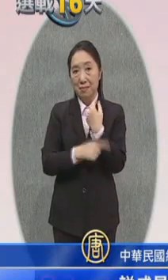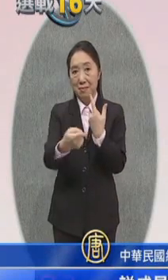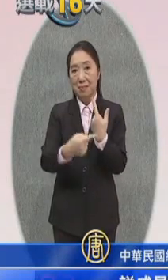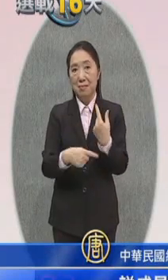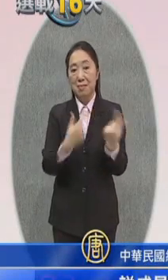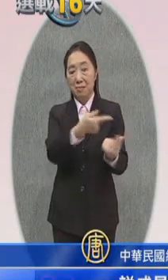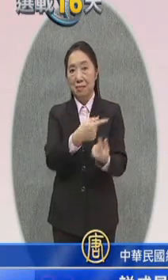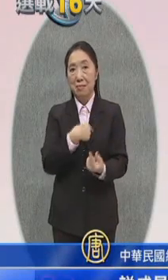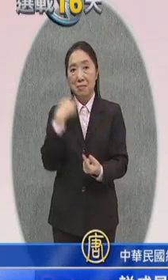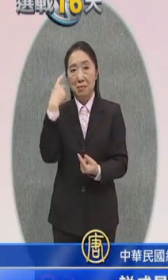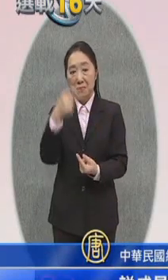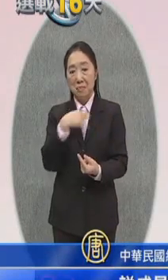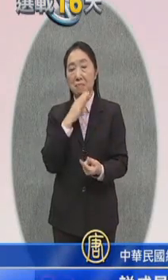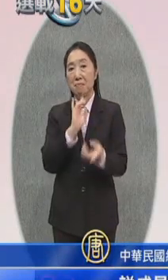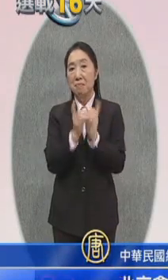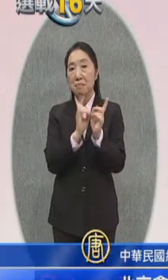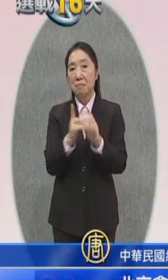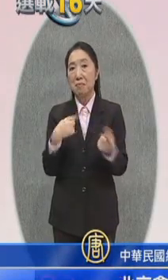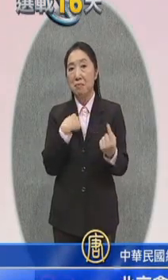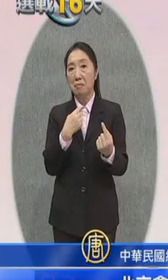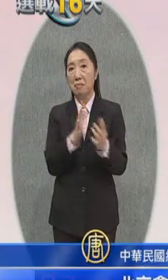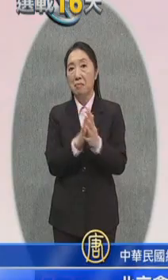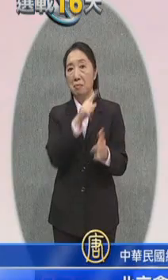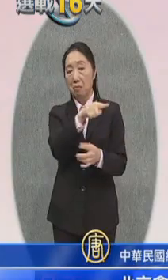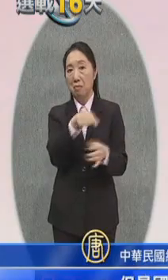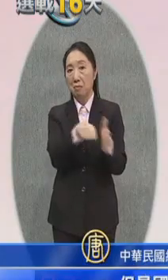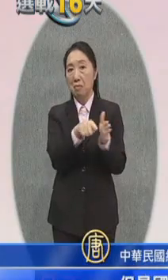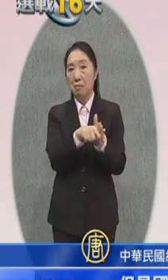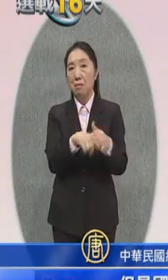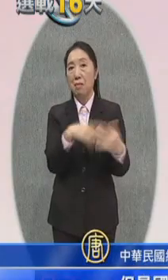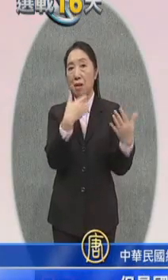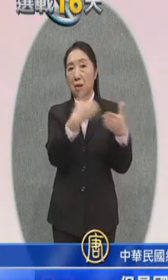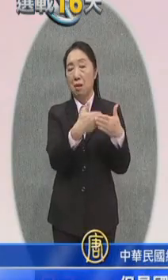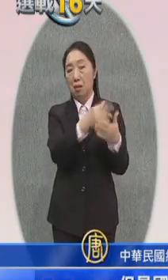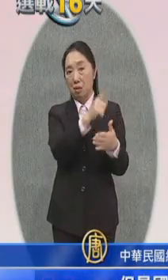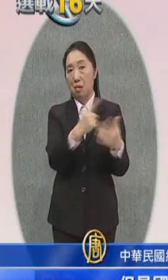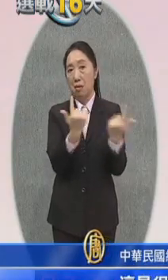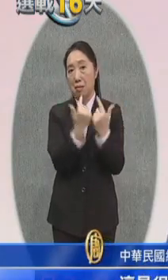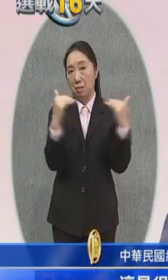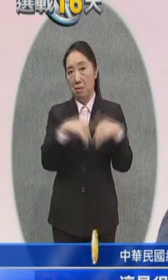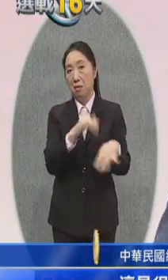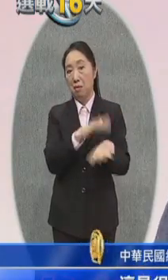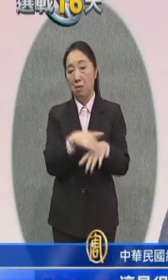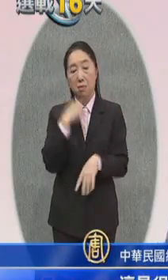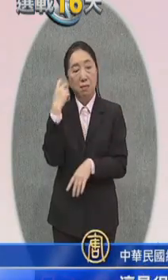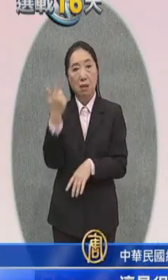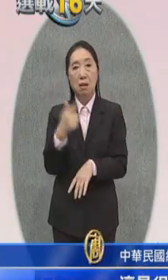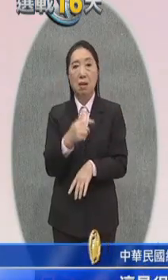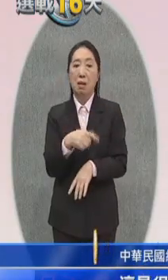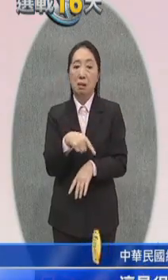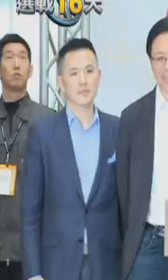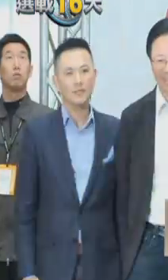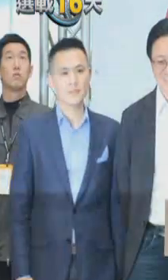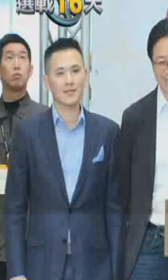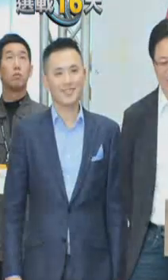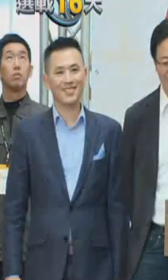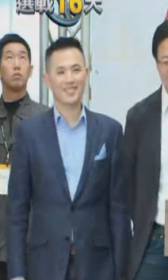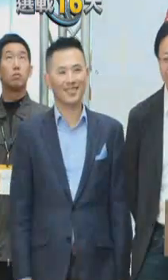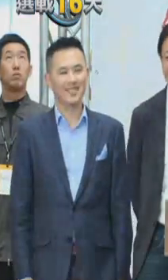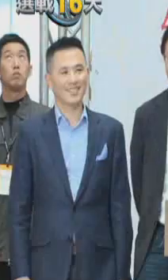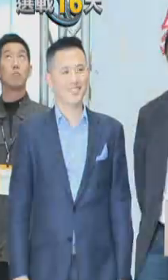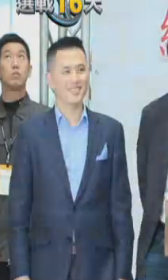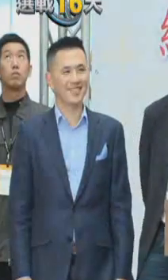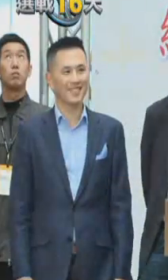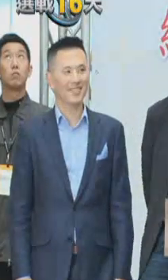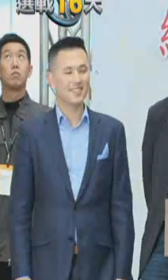一种戒严的话，北京会很欣慰，但是国际社会一定会觉得这是很不可思议的事情。 韩国瑜在